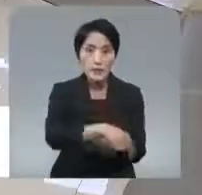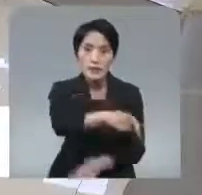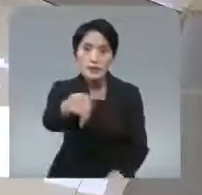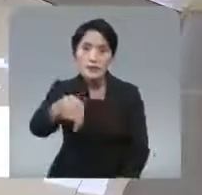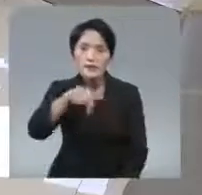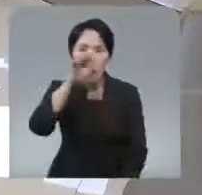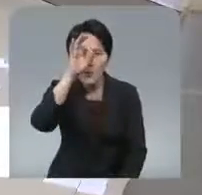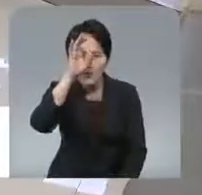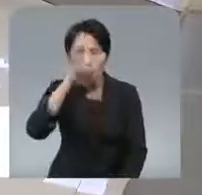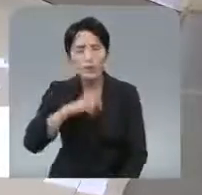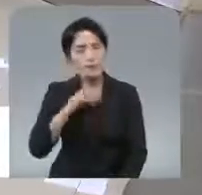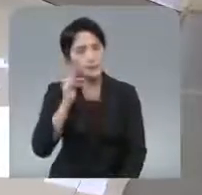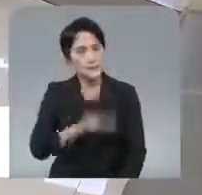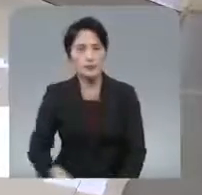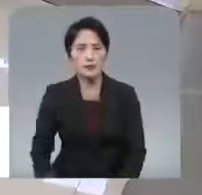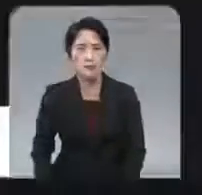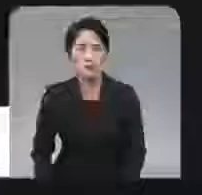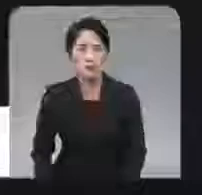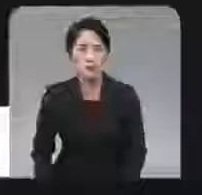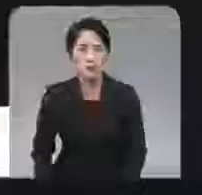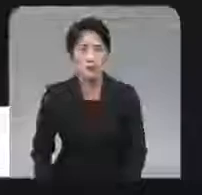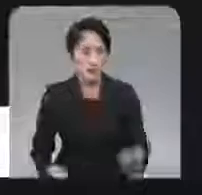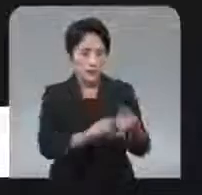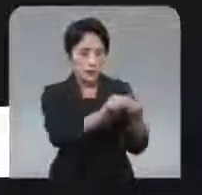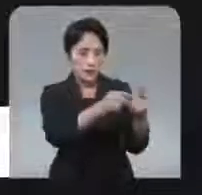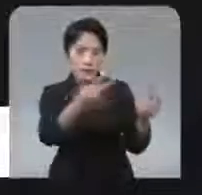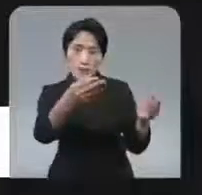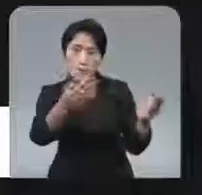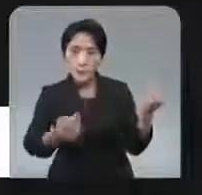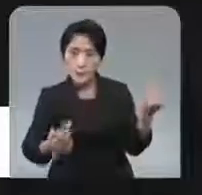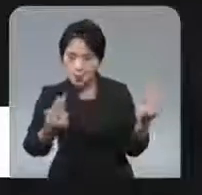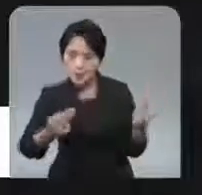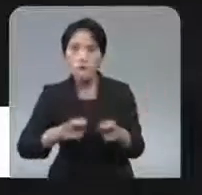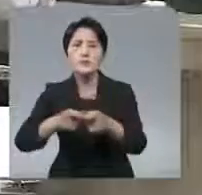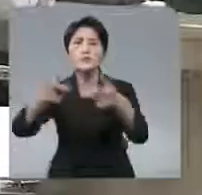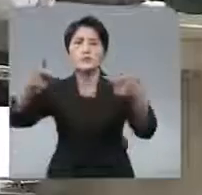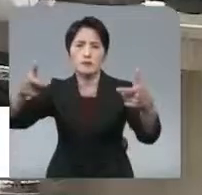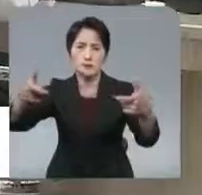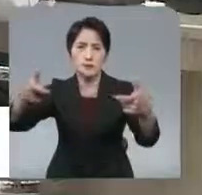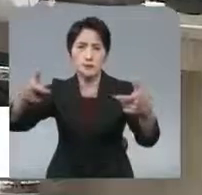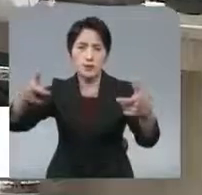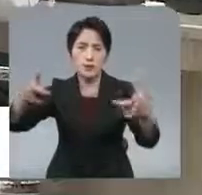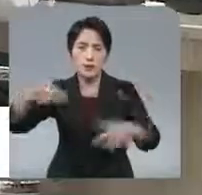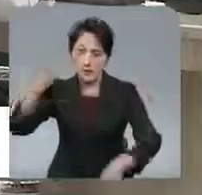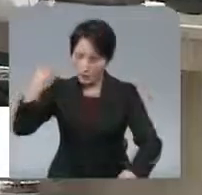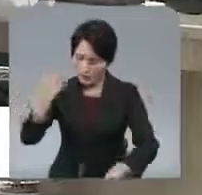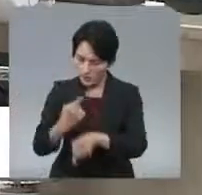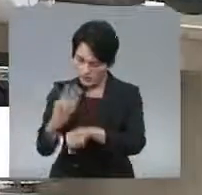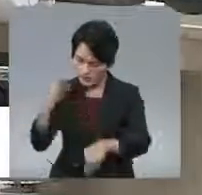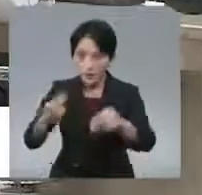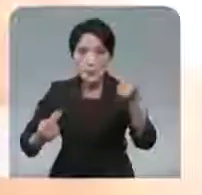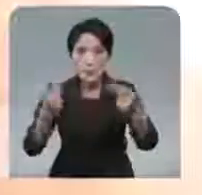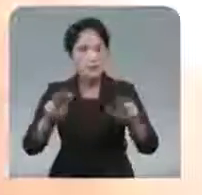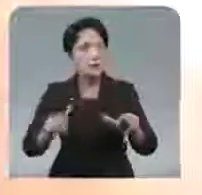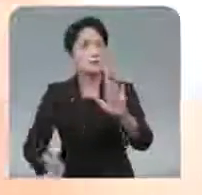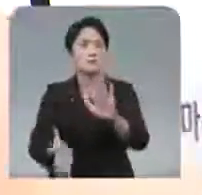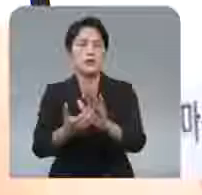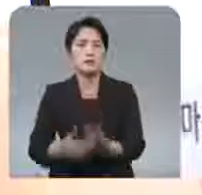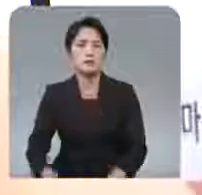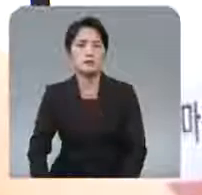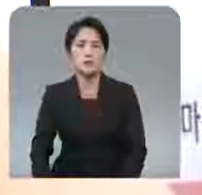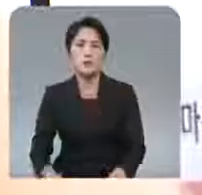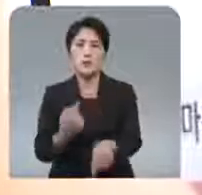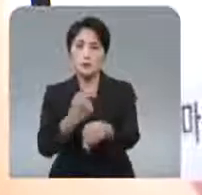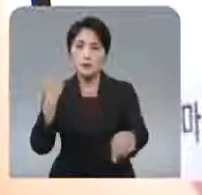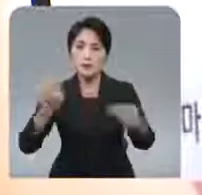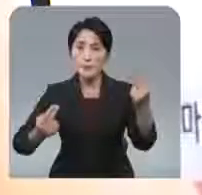nợ tín dụng hộ gia đình quý 2 năm 2021 đã mua triệu 805 nghìn tỷ Won 1540 7,23 tỉ đô la Mỹ